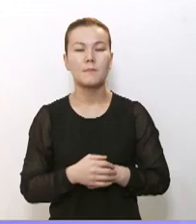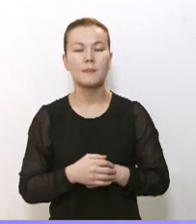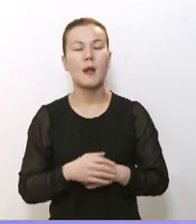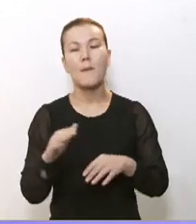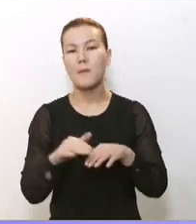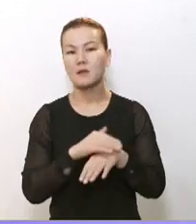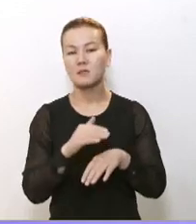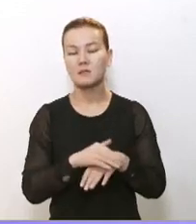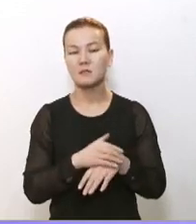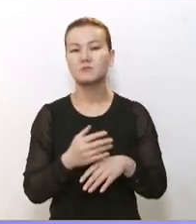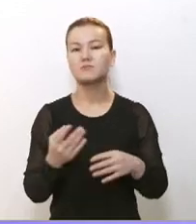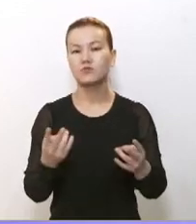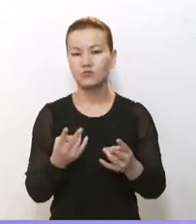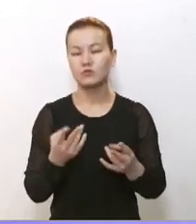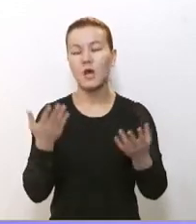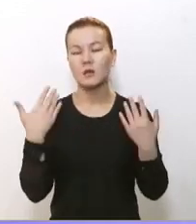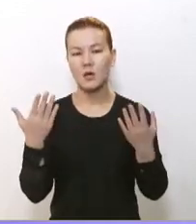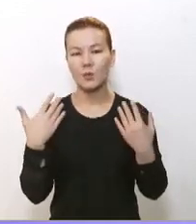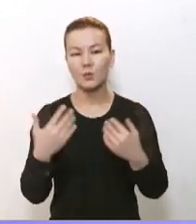Пора отдохнуть.